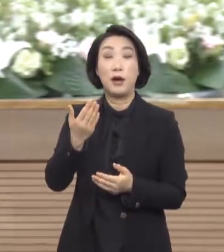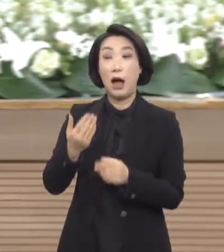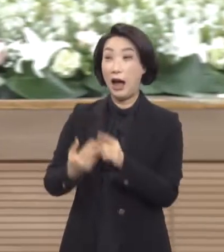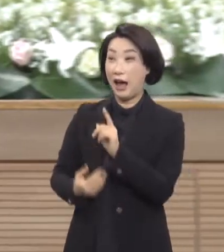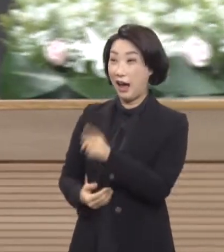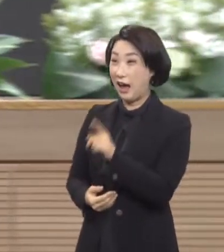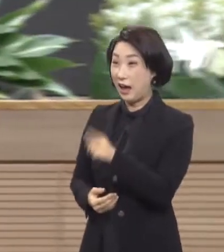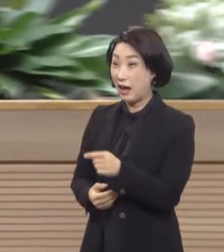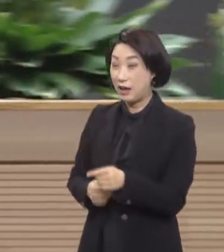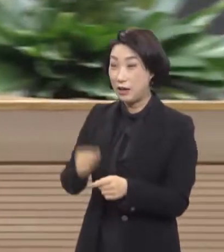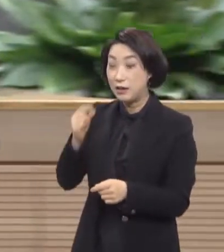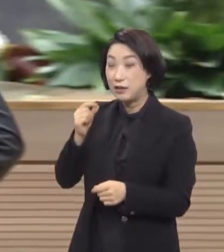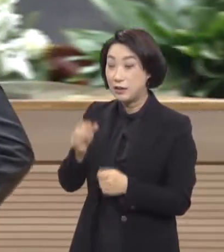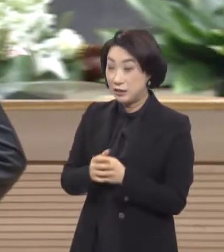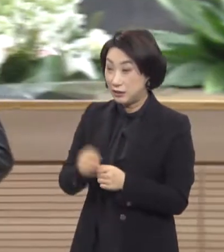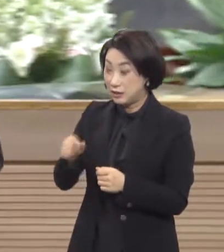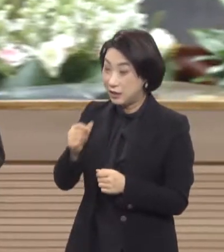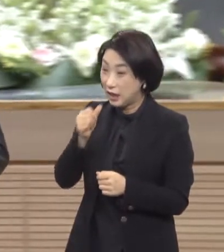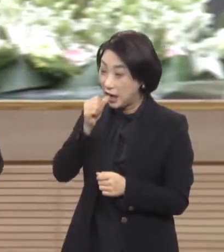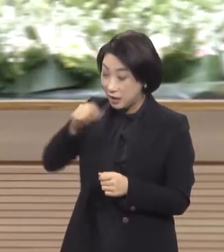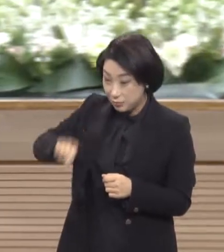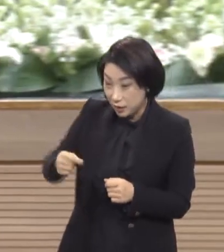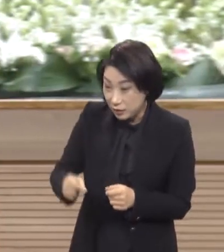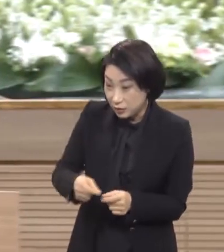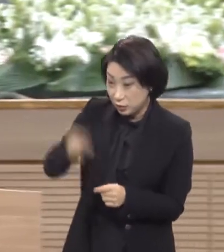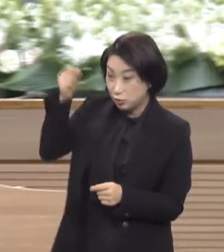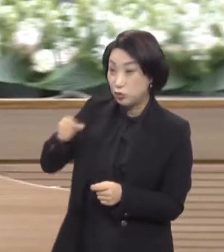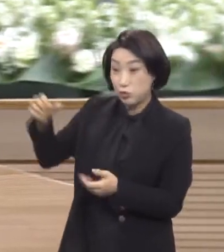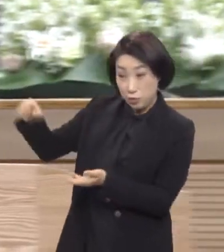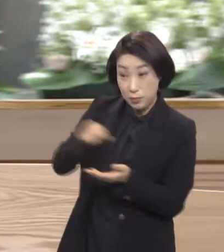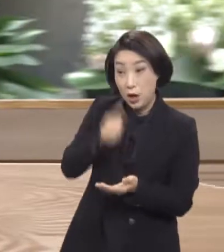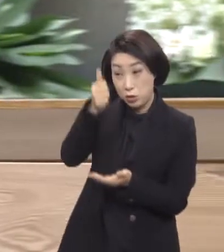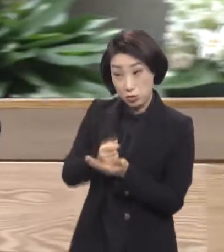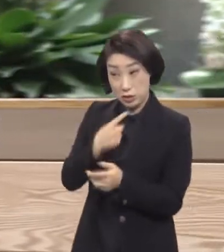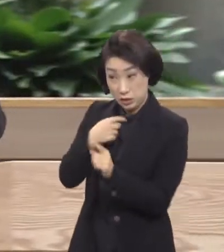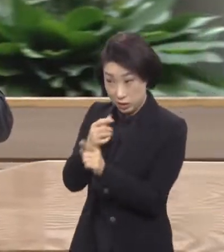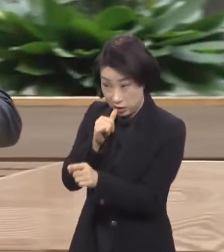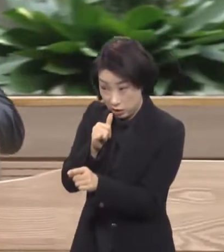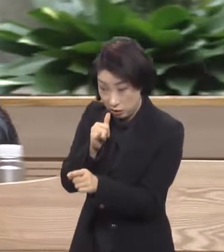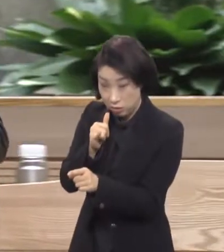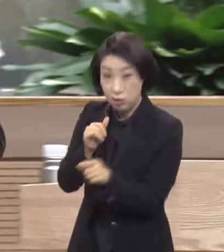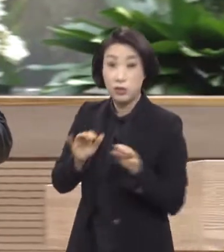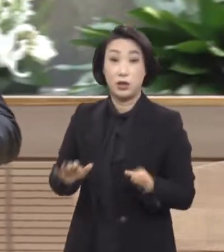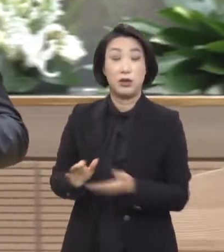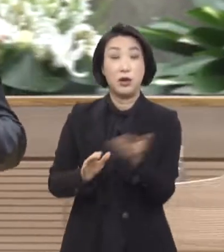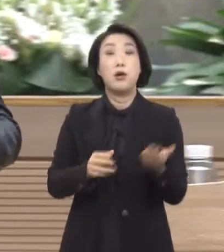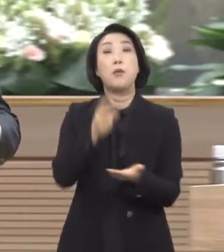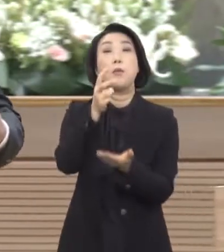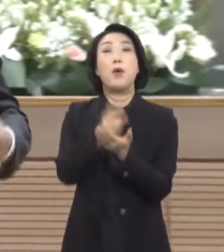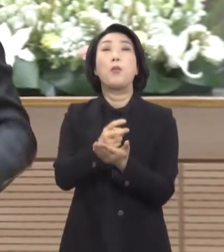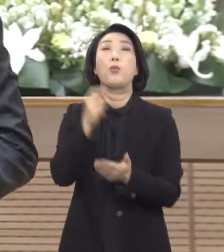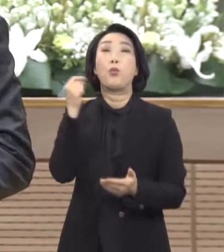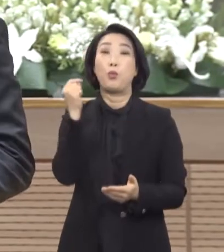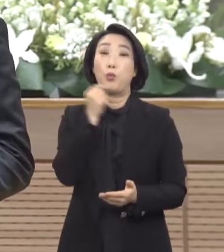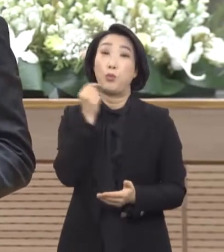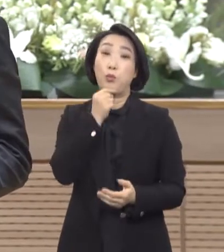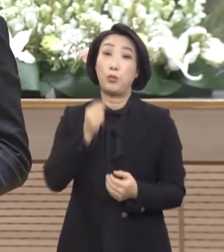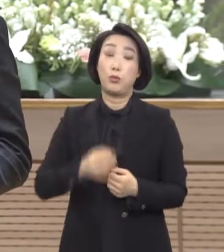너는 바늘 운반죄에 걸렸어. 그런 정도의 법을